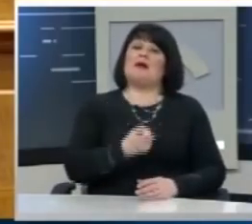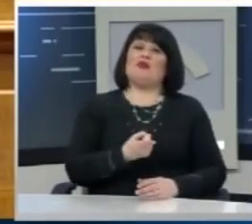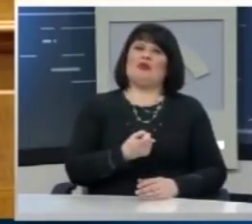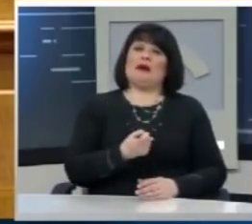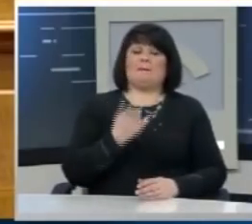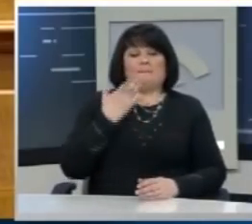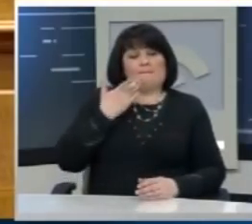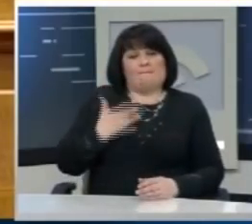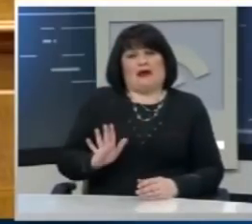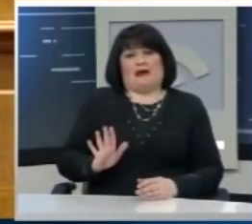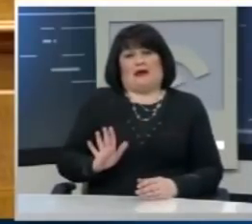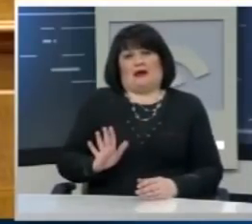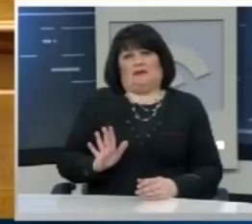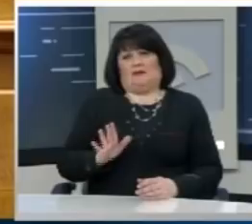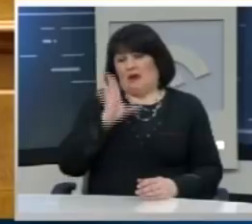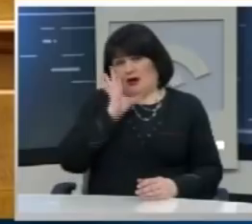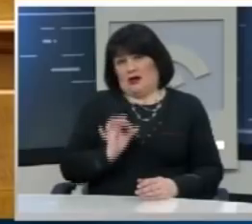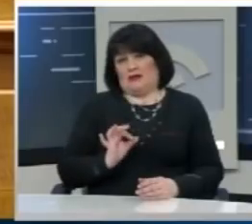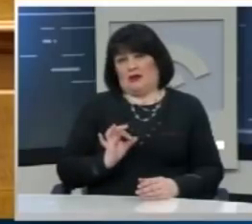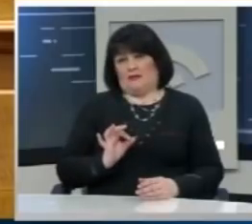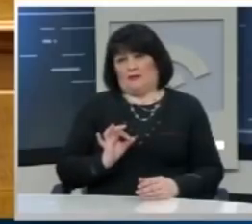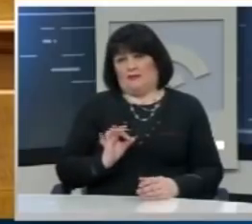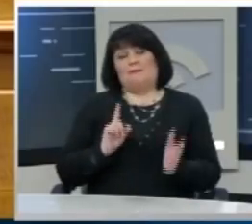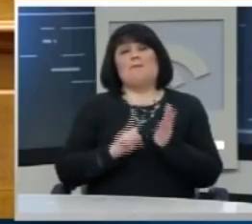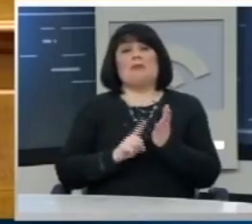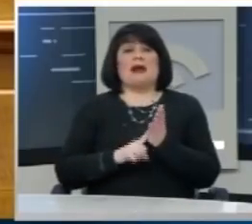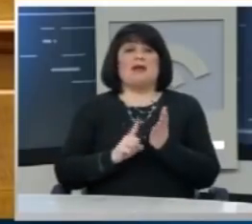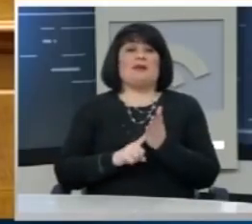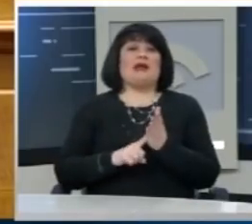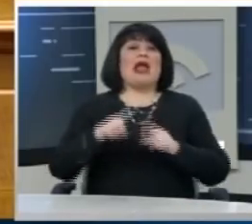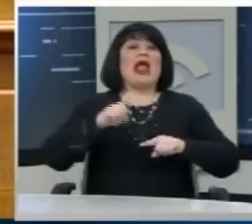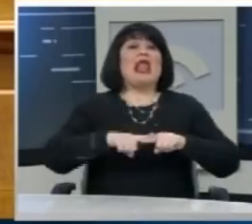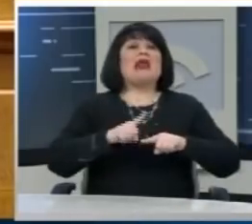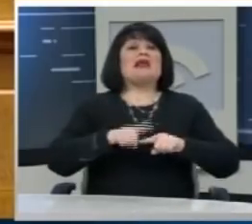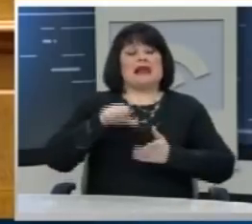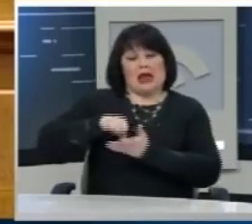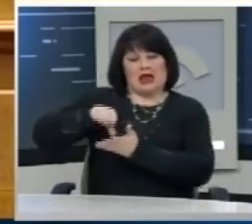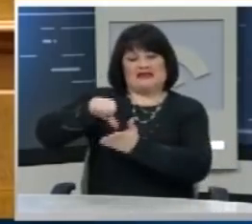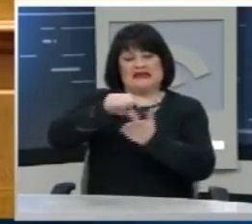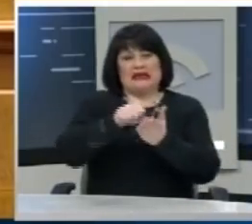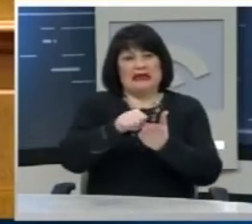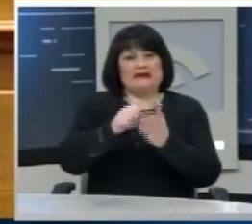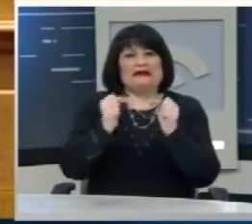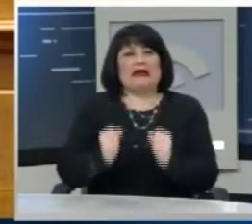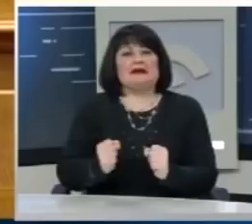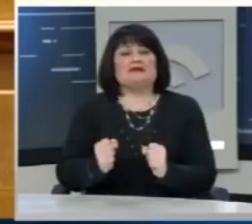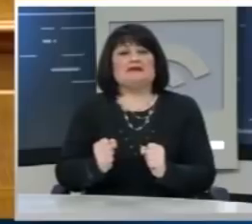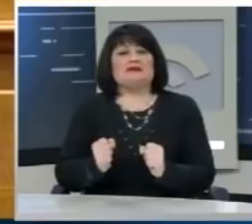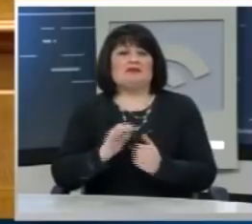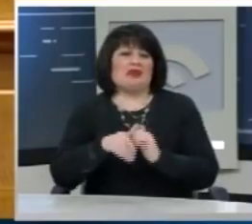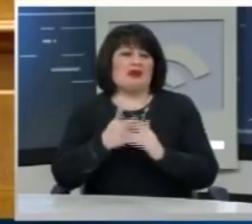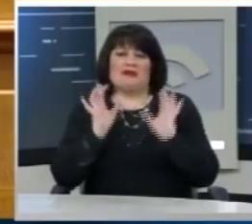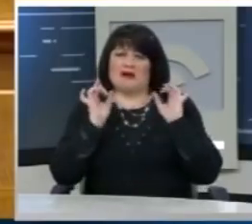πικρή, πολύ πικρή αλήθεια. Η ελληνική αστική τάξη ποτέ δεν